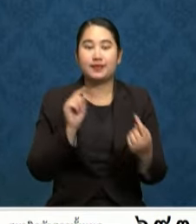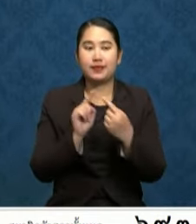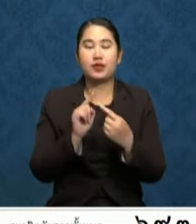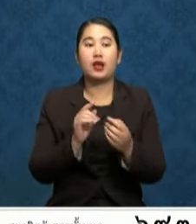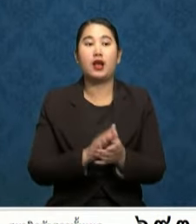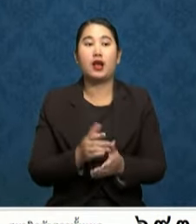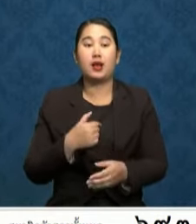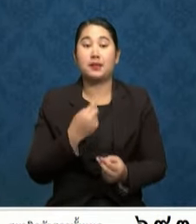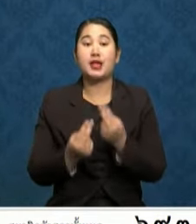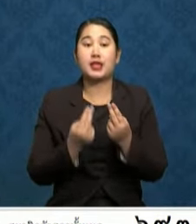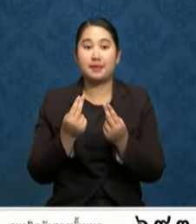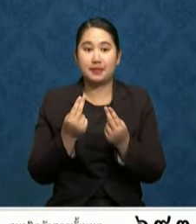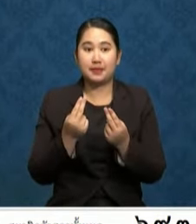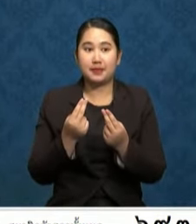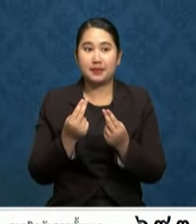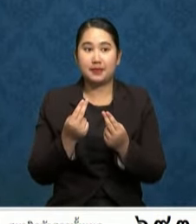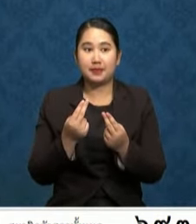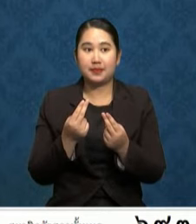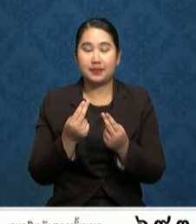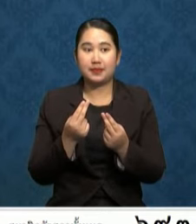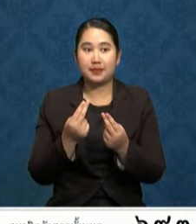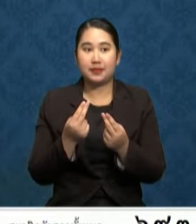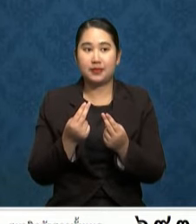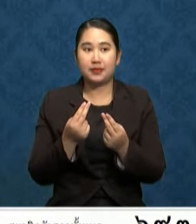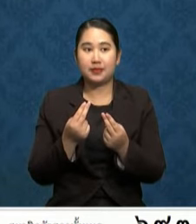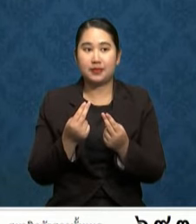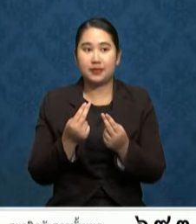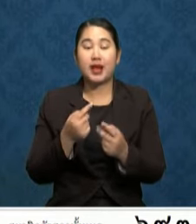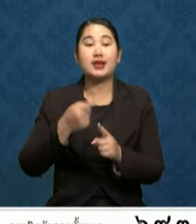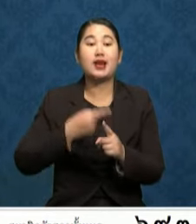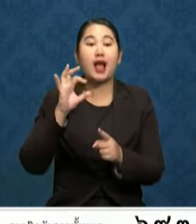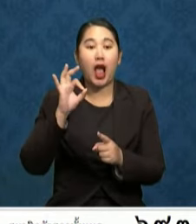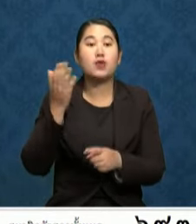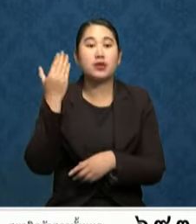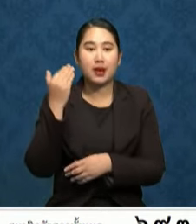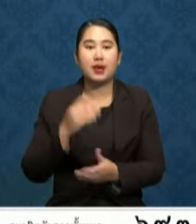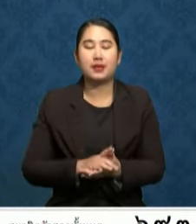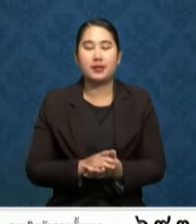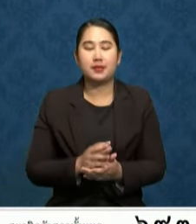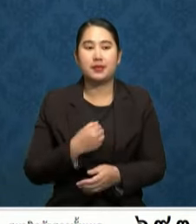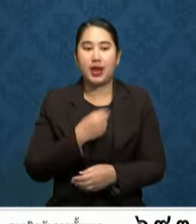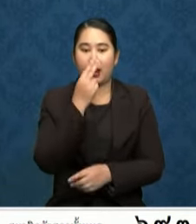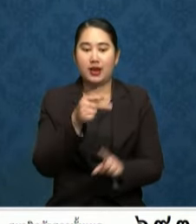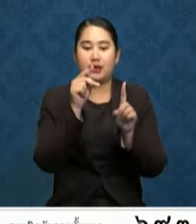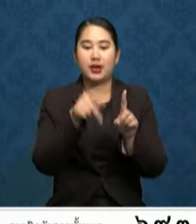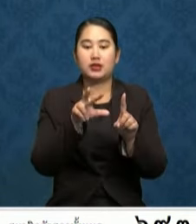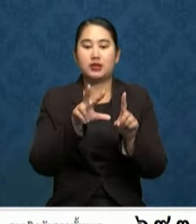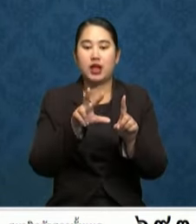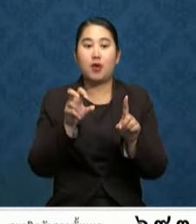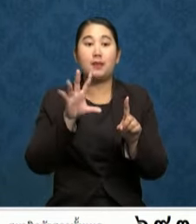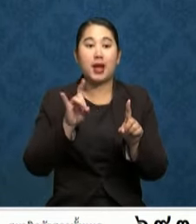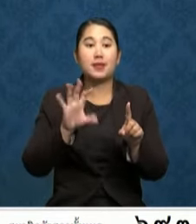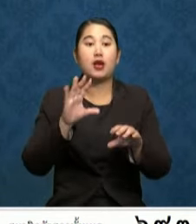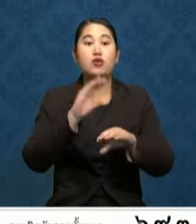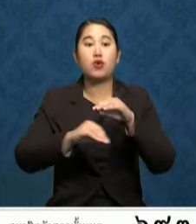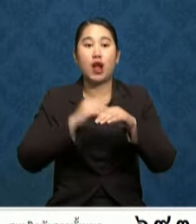ไปเยี่ยมมาประมาณอยู่เอ่อ 9เดือนที่ผ่านมาเนี่ยครับก็มี 1,3 185โครงการ